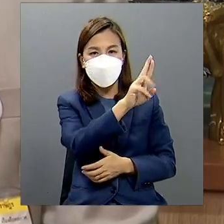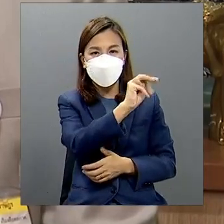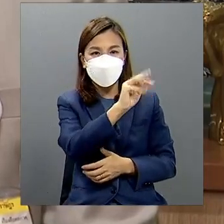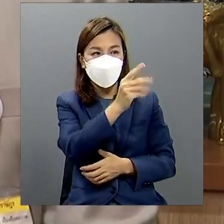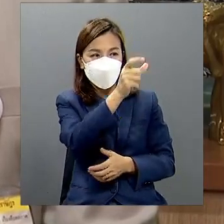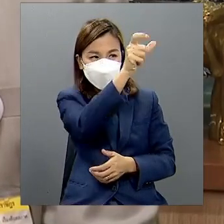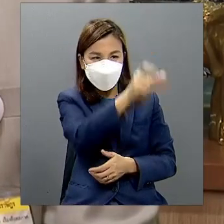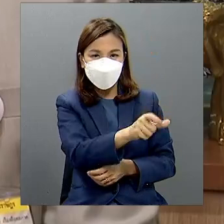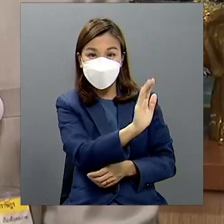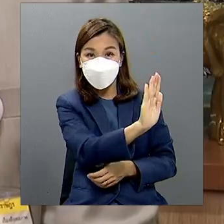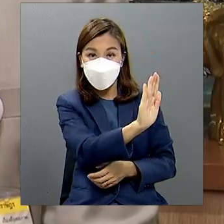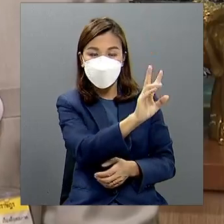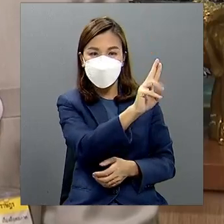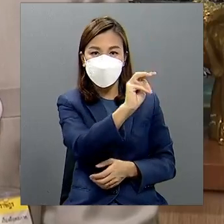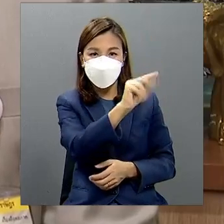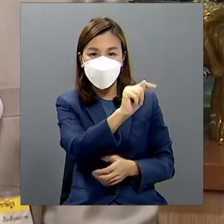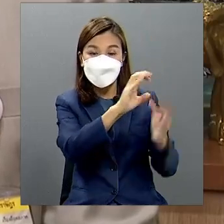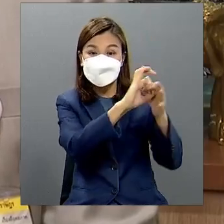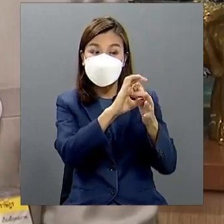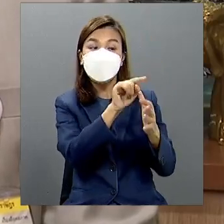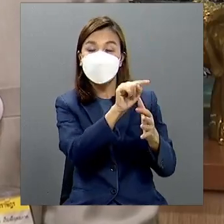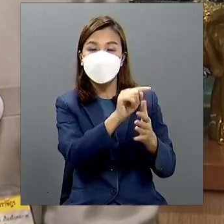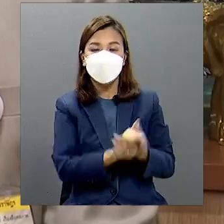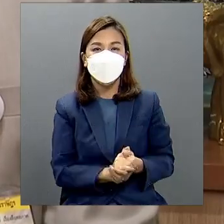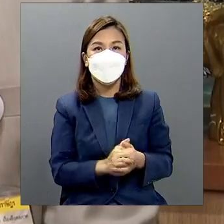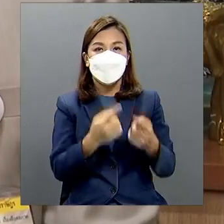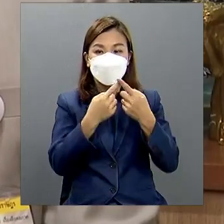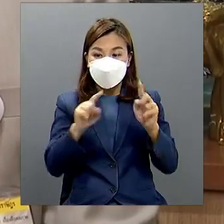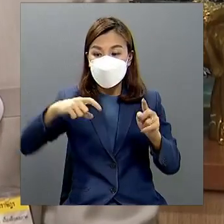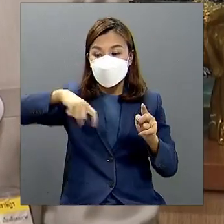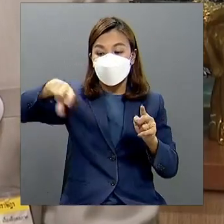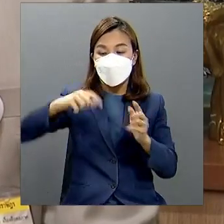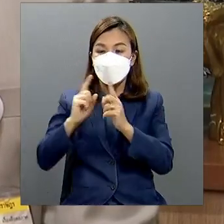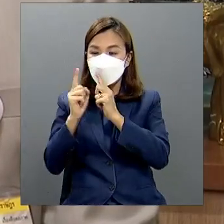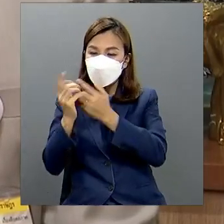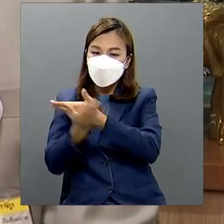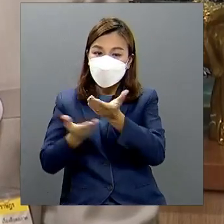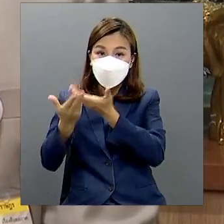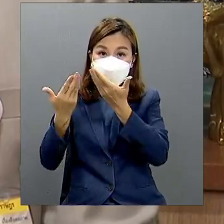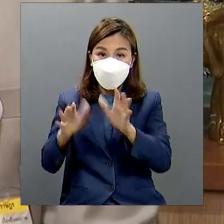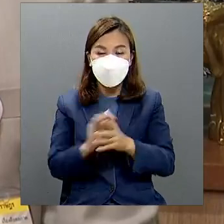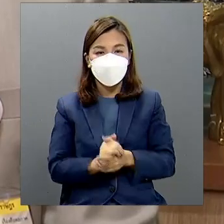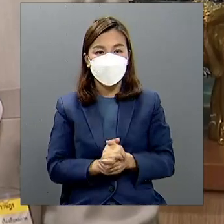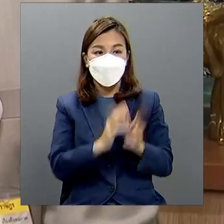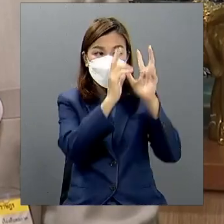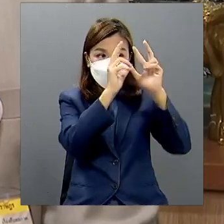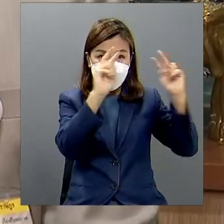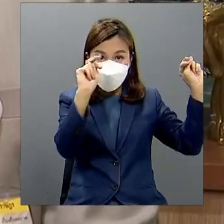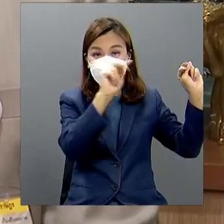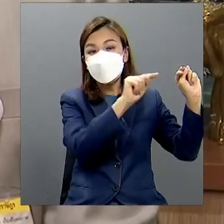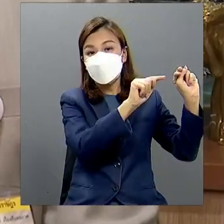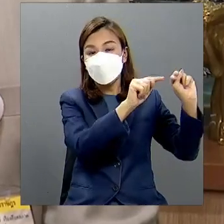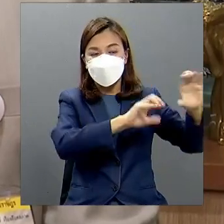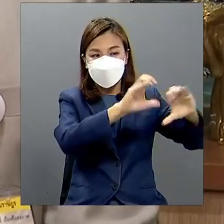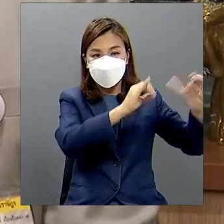แต่เบื้องต้นเนี่ยเท่าที่ได้คุยกันคร่าวๆนะครับก็ตัวท่านนายกเนี่ยถ้าท่านบริหารถูกต้องแล้วก็มีข้อมูล